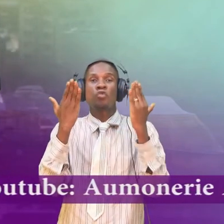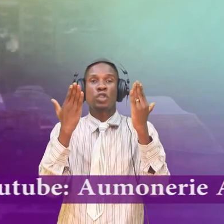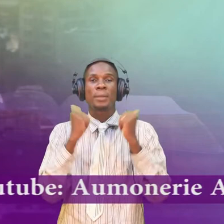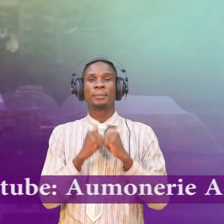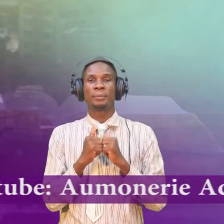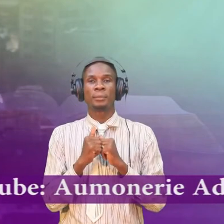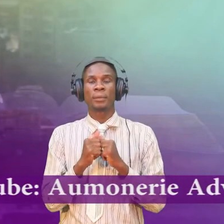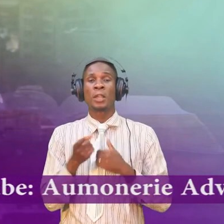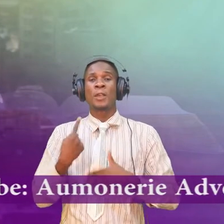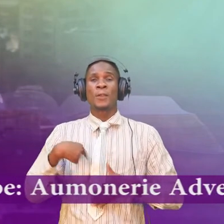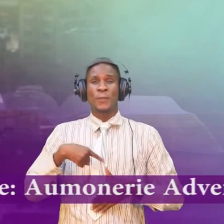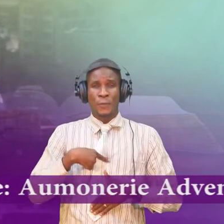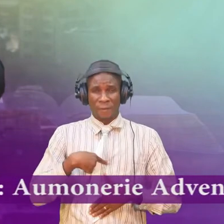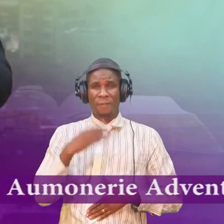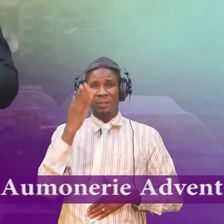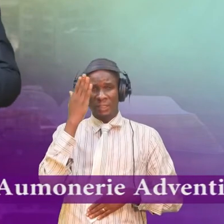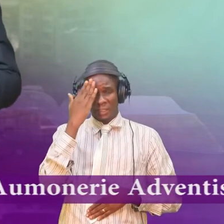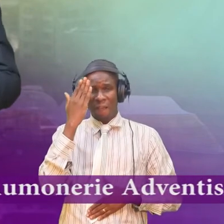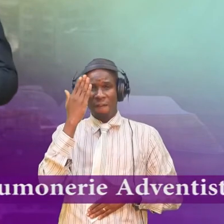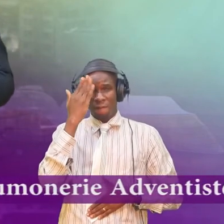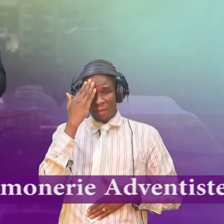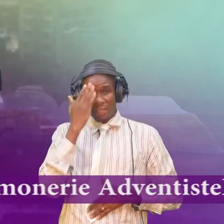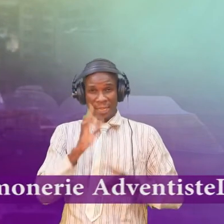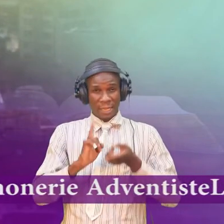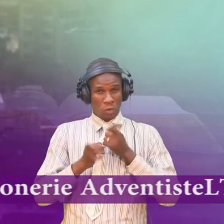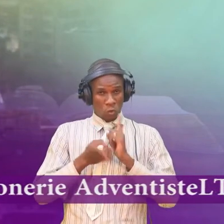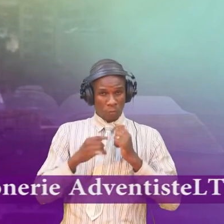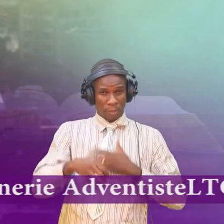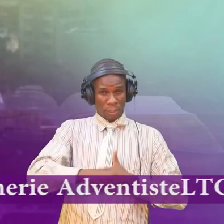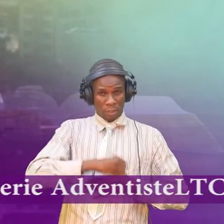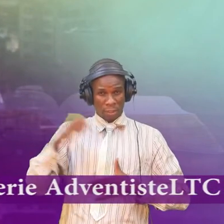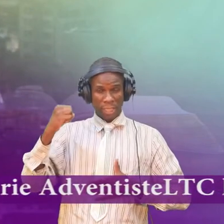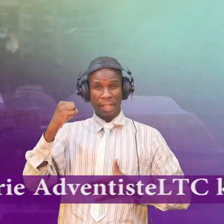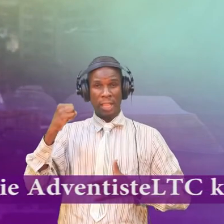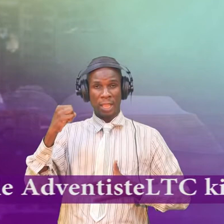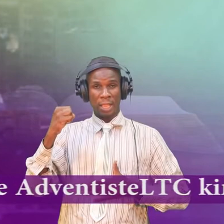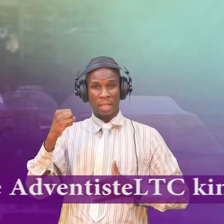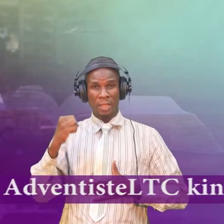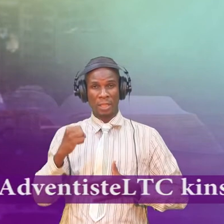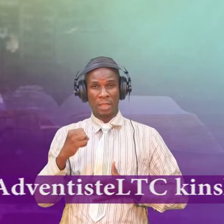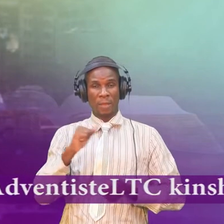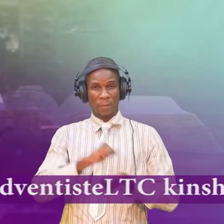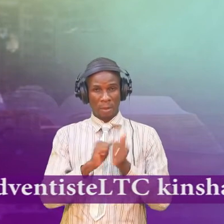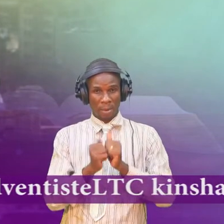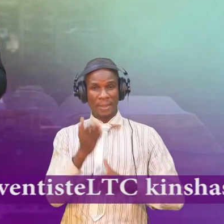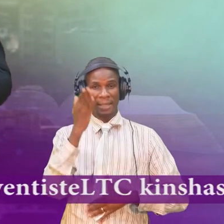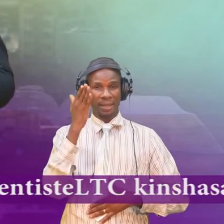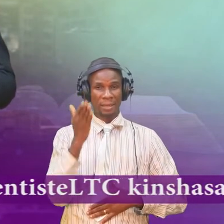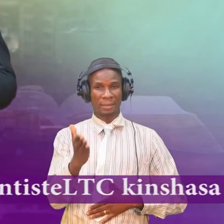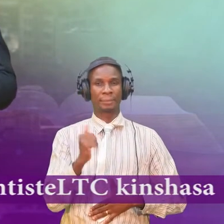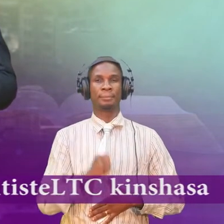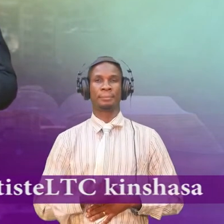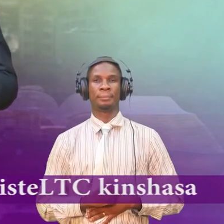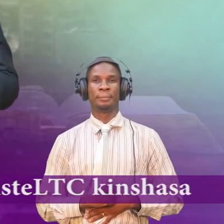au Mungu, nous devons être sûr que nous utilisons ces termes. Lazima tuwe na uhakika kwamba